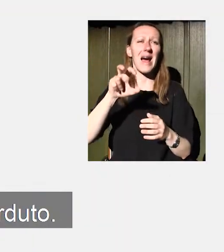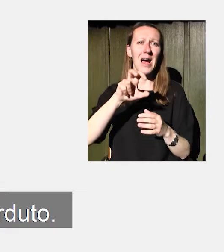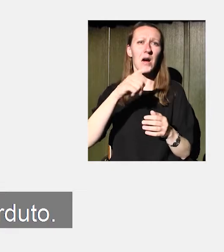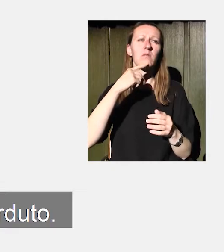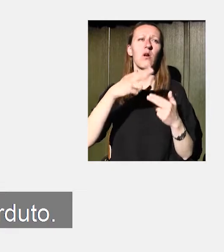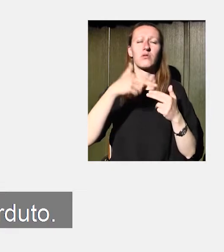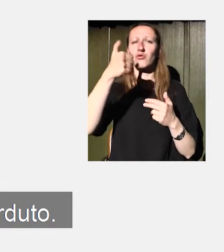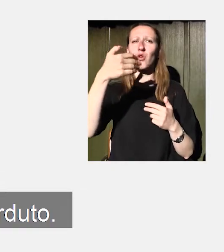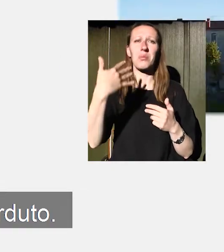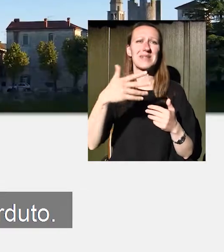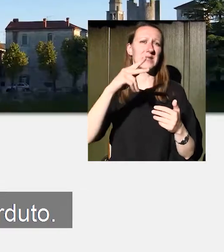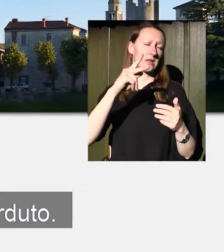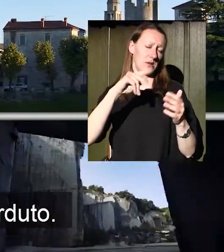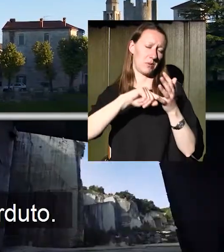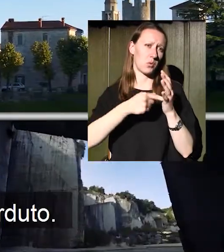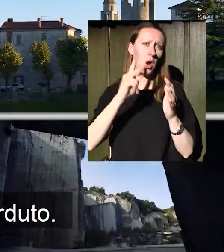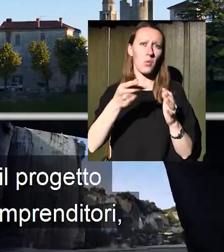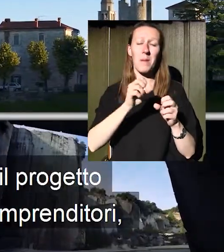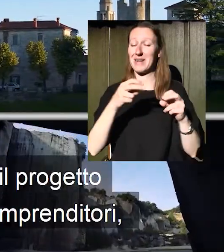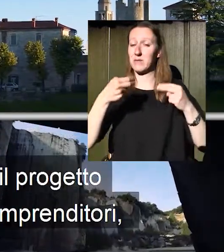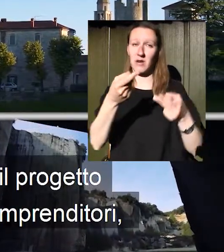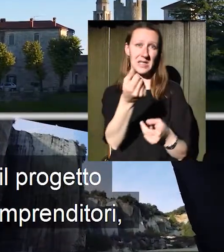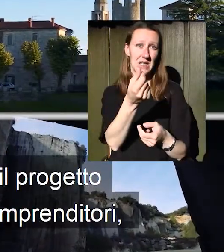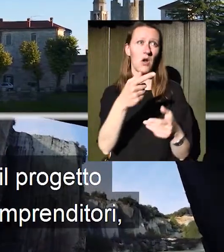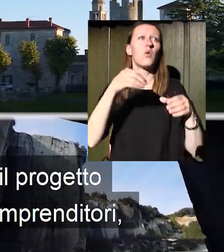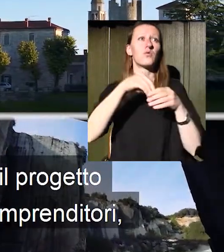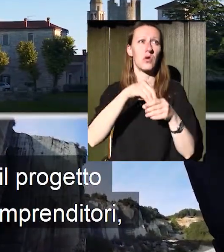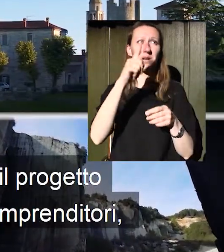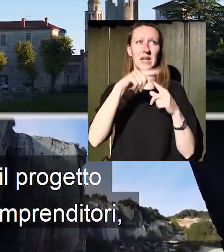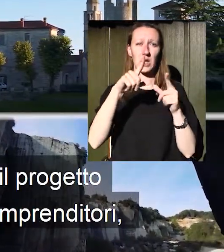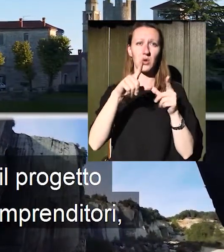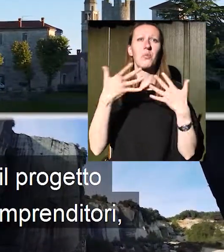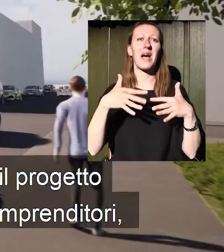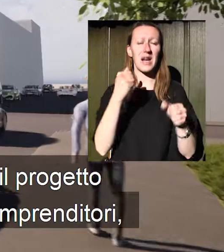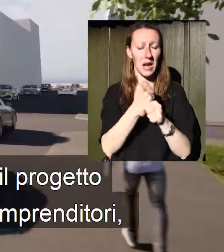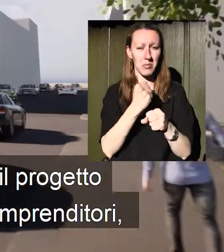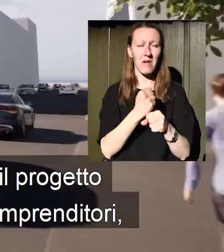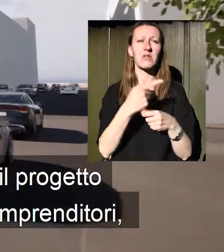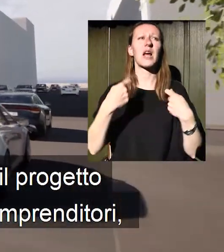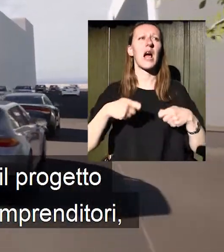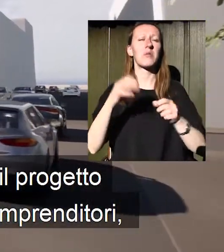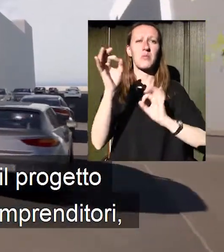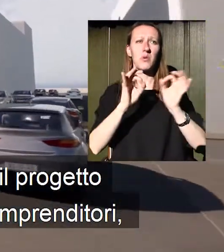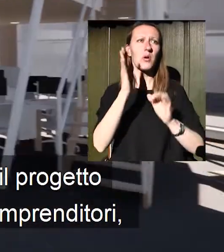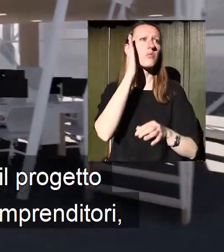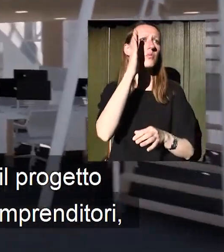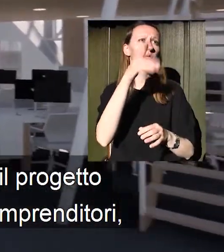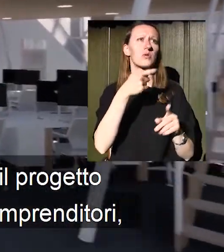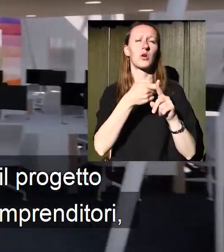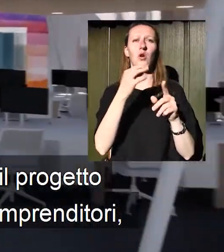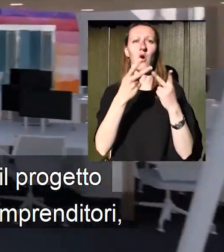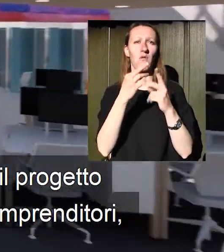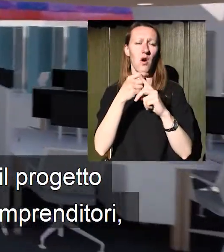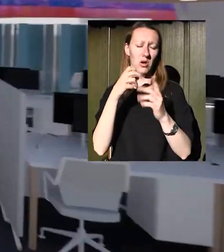odnosno 150 milijuna kuna bespovratnih sredstava. U sklopu ITU mehanizma realizirat će se kapitalni projekt budućeg co-working centra